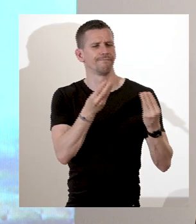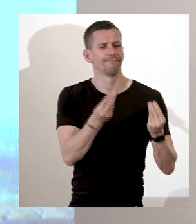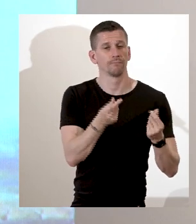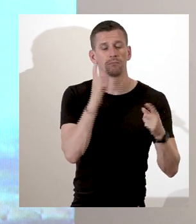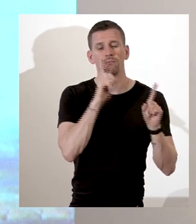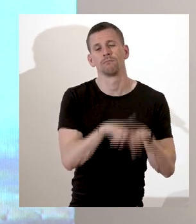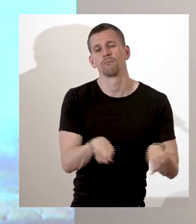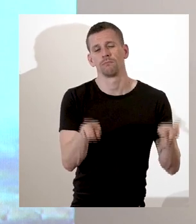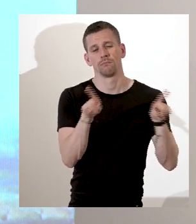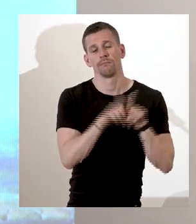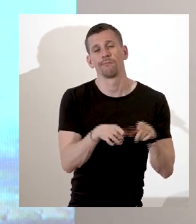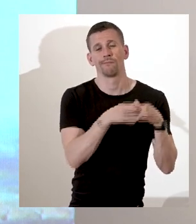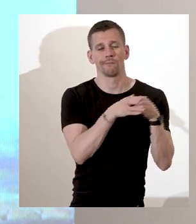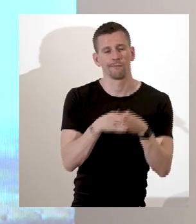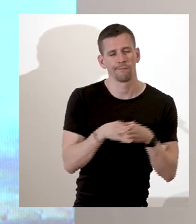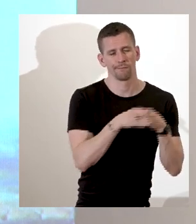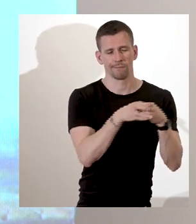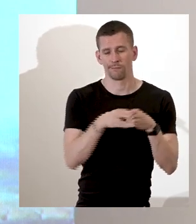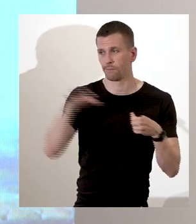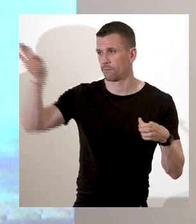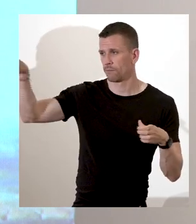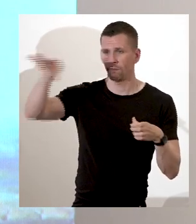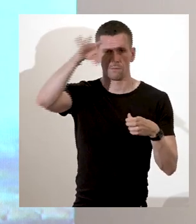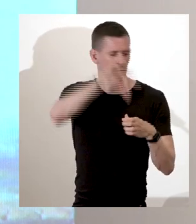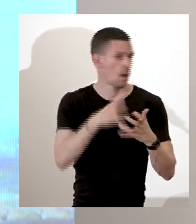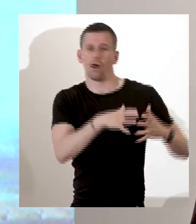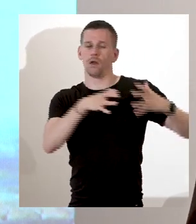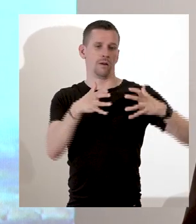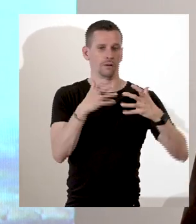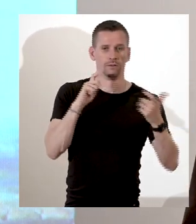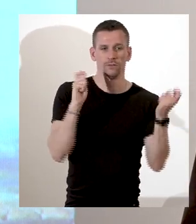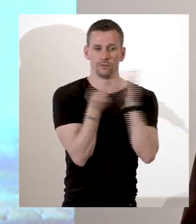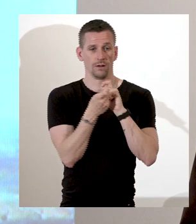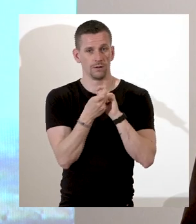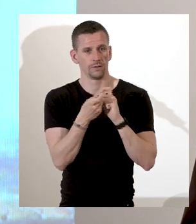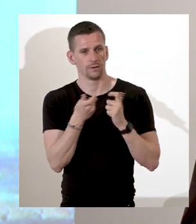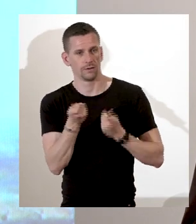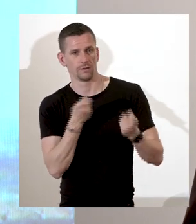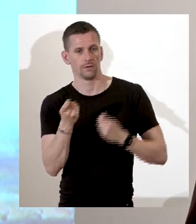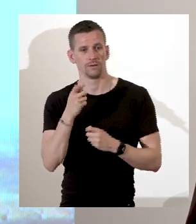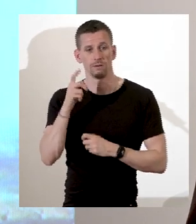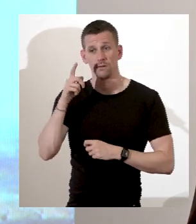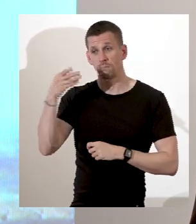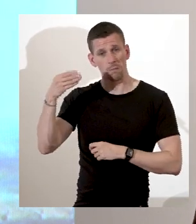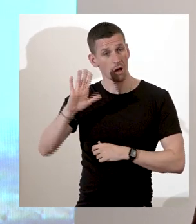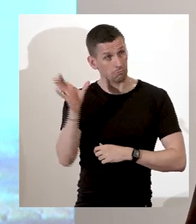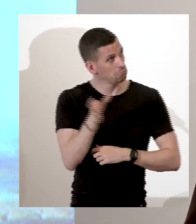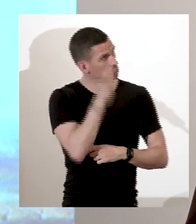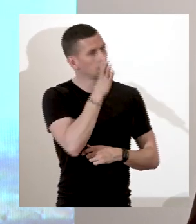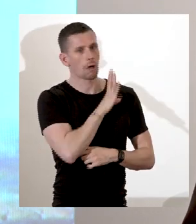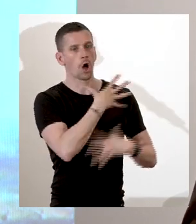Mamelouks consentaient à servir des maîtres dont ils partageaient l'intimité et dans la parenté desquels ils